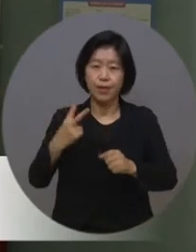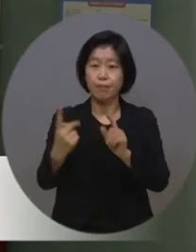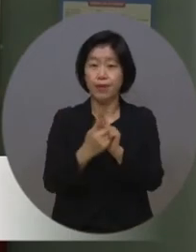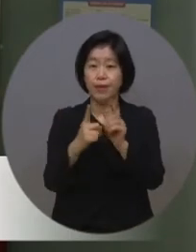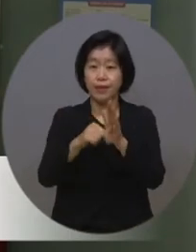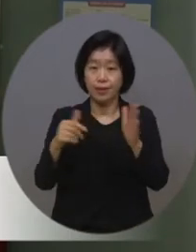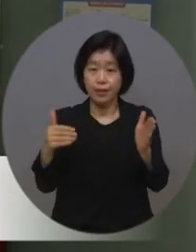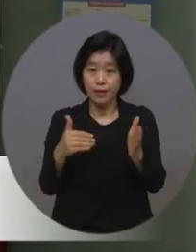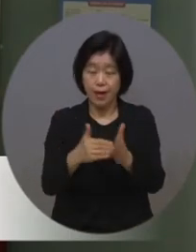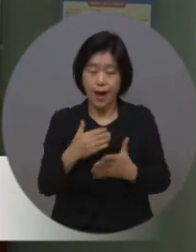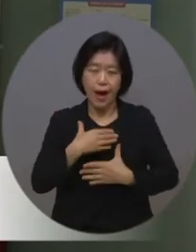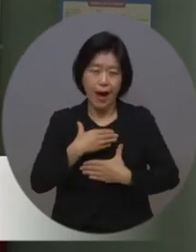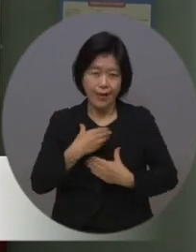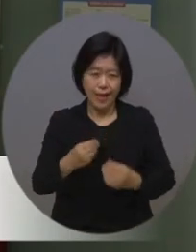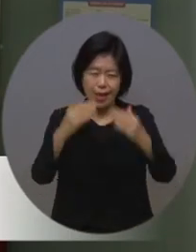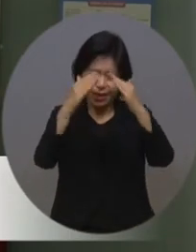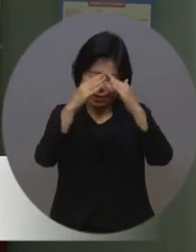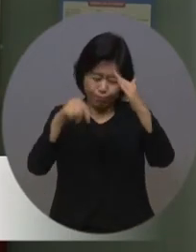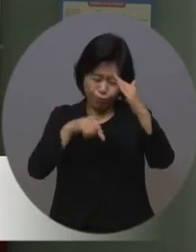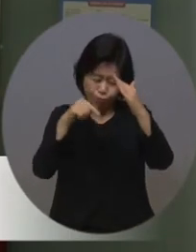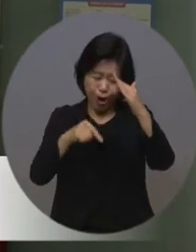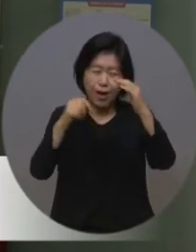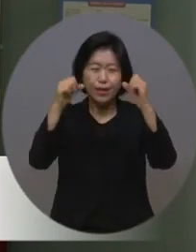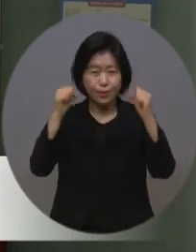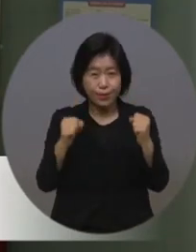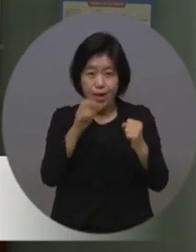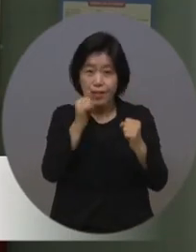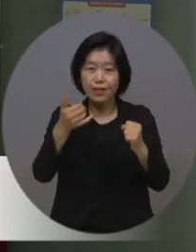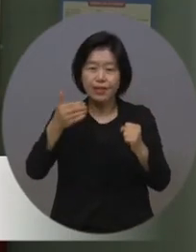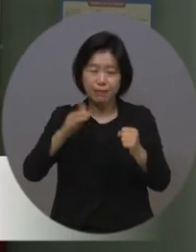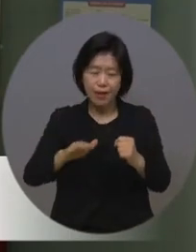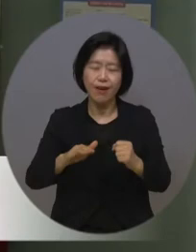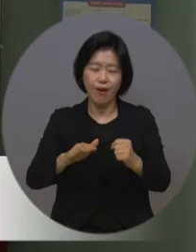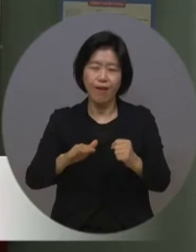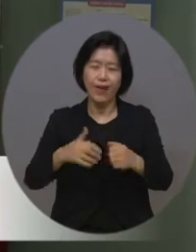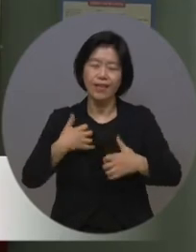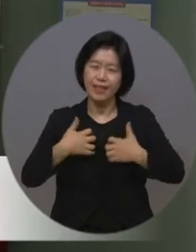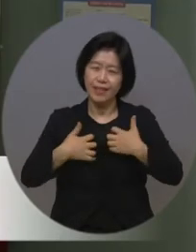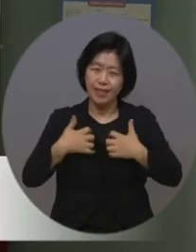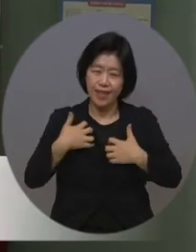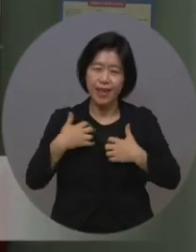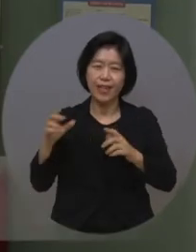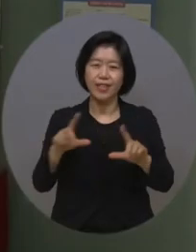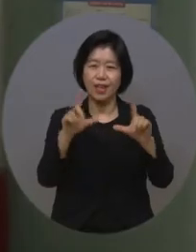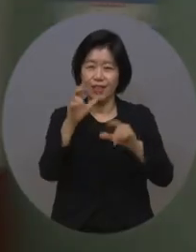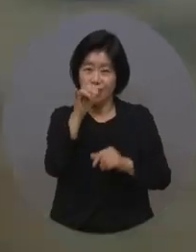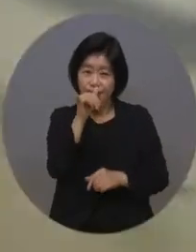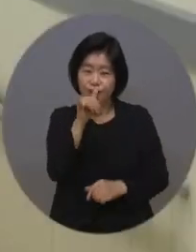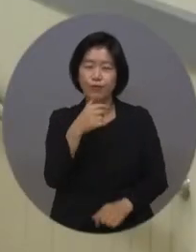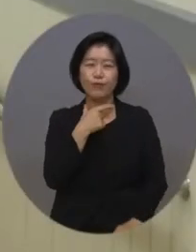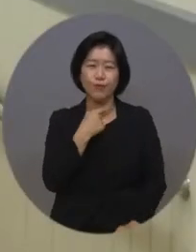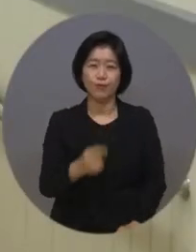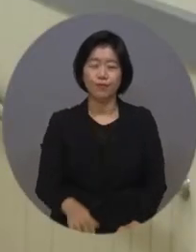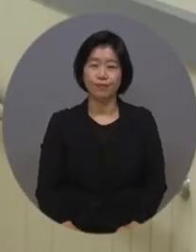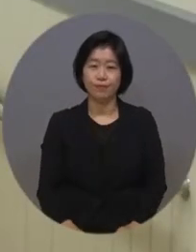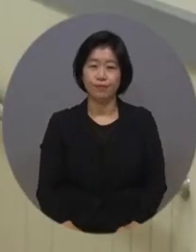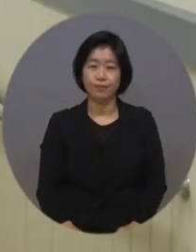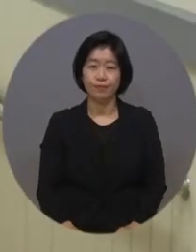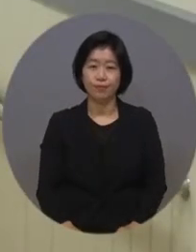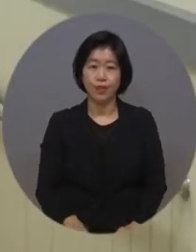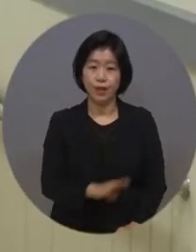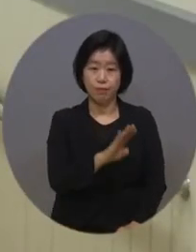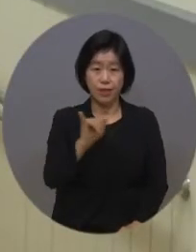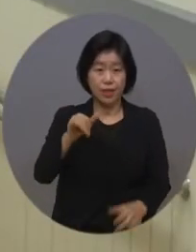안전하게 집콕으로 잘 지낼 수 있기를 좀 소망하면서 화이팅하도록 하겠습니다. 비장애인들에